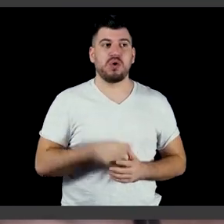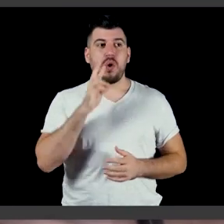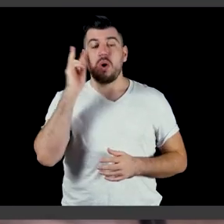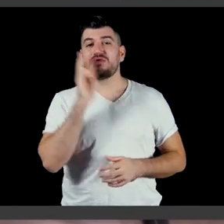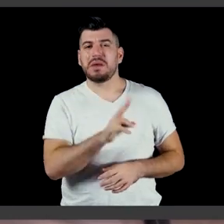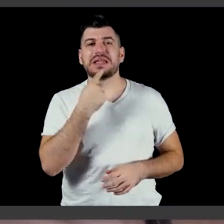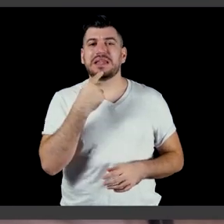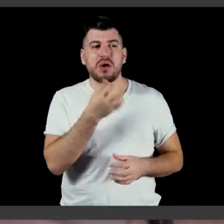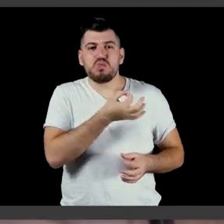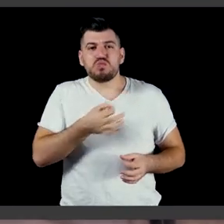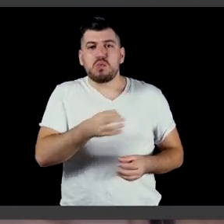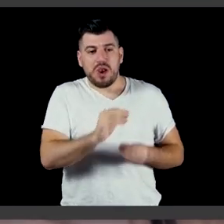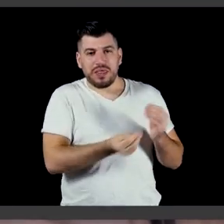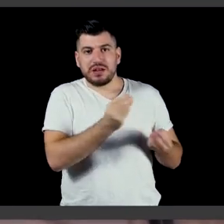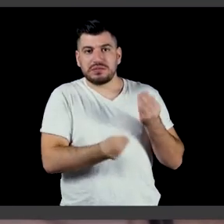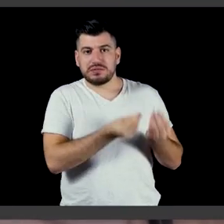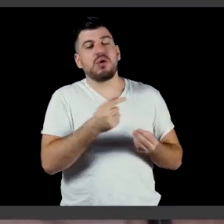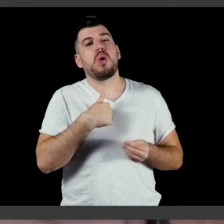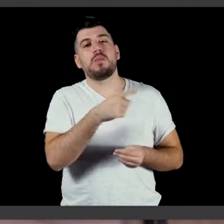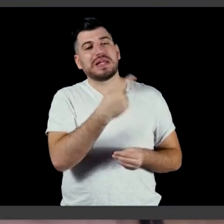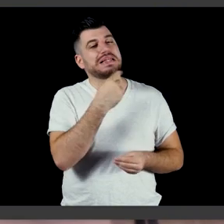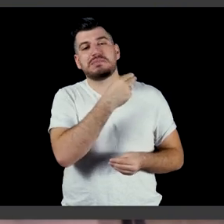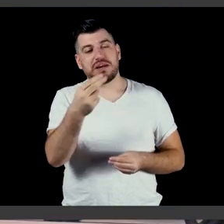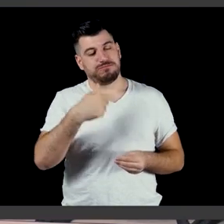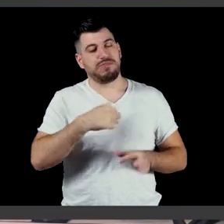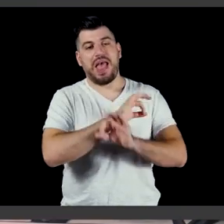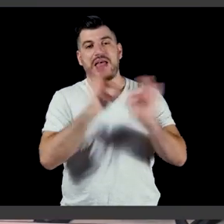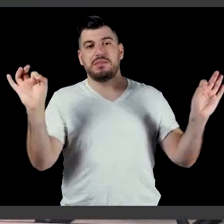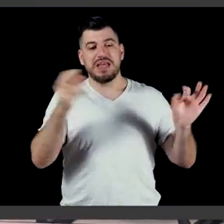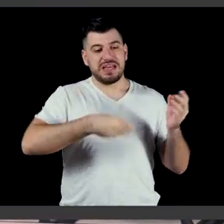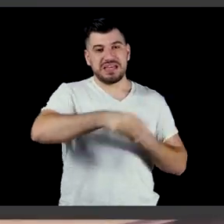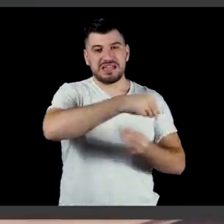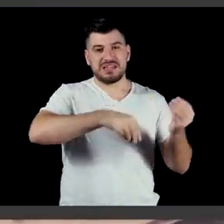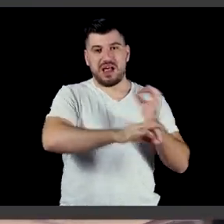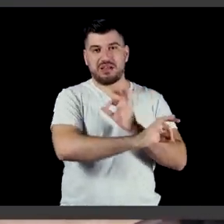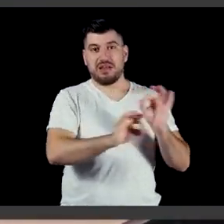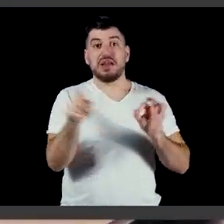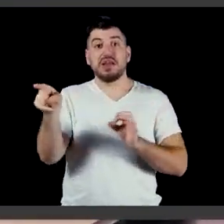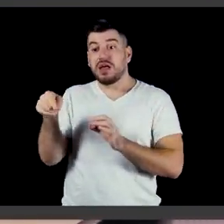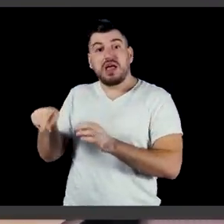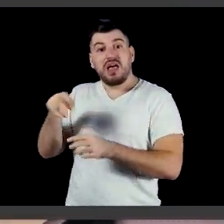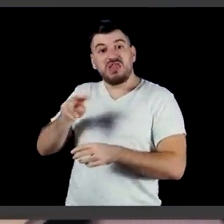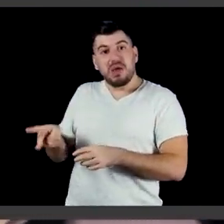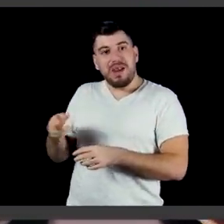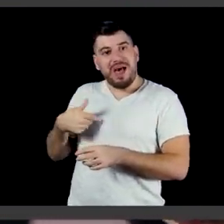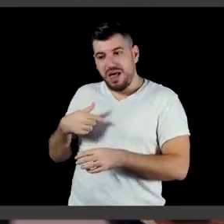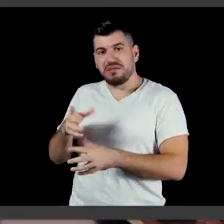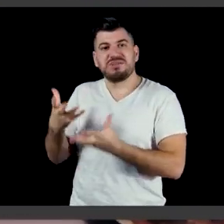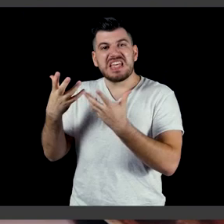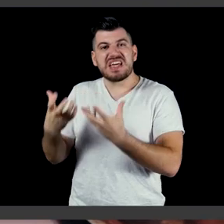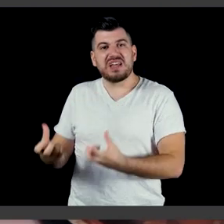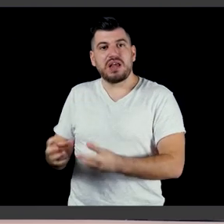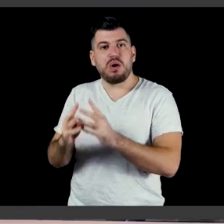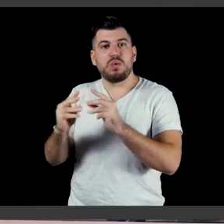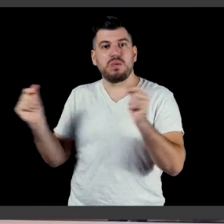Μόνο όπως βλέπετε, βγάζει μπουρμπουλίτρες η μπεσαμέλ. Οπότε είναι έτοιμη η σάλτσα μου και αυτή. Βλέπετε, δεν έχει άλλη υγρασία, έχει εξατμιστεί όλη. Και